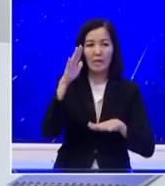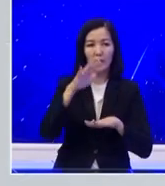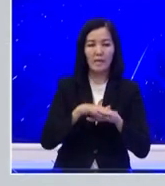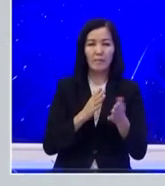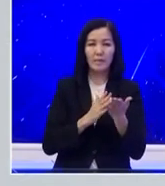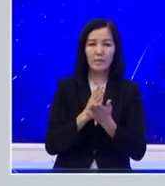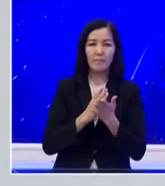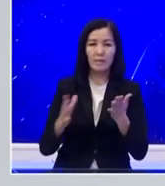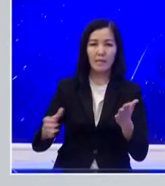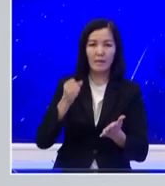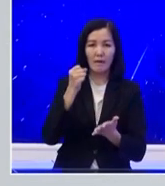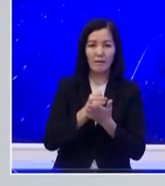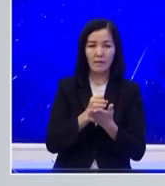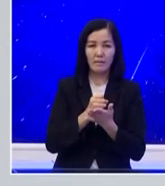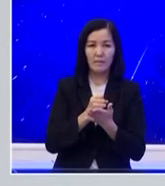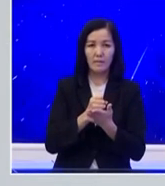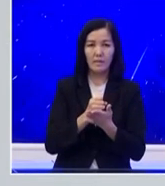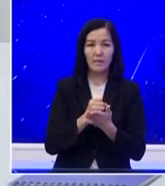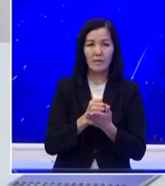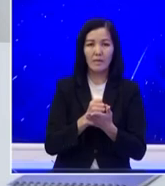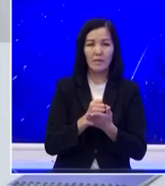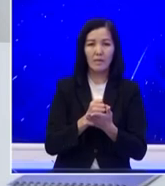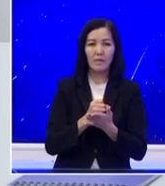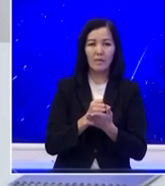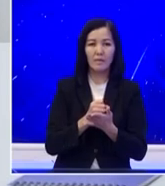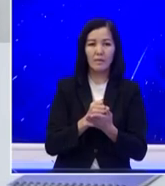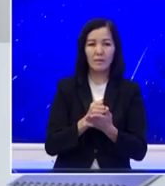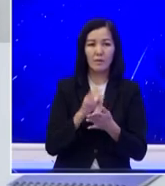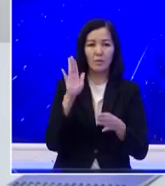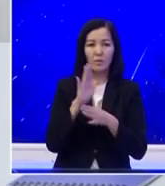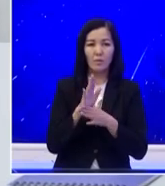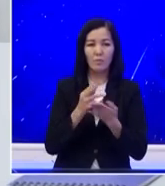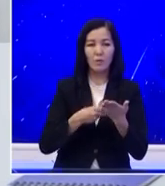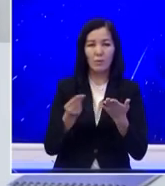лауазымына тағайындалсын. Осыған мына үкімге қол қоюға рұқсат етіңіздер.